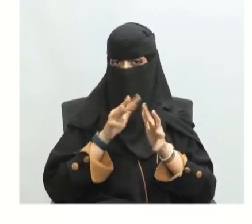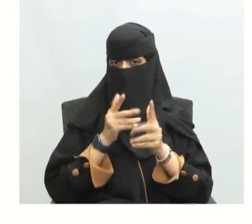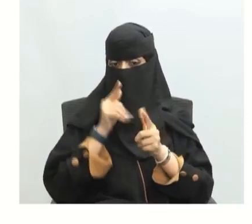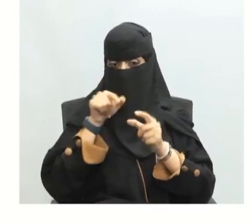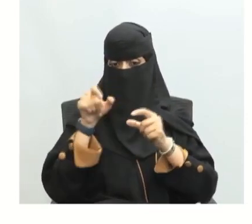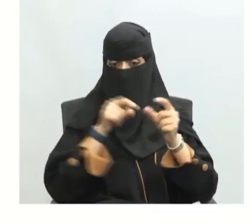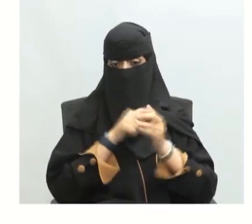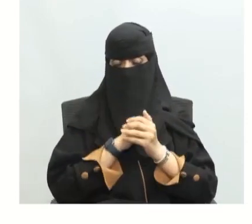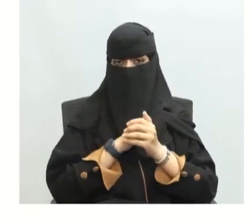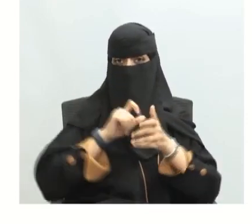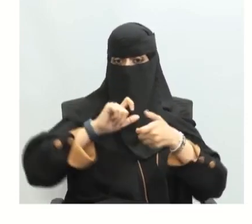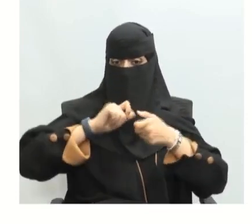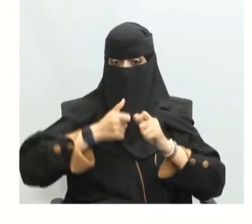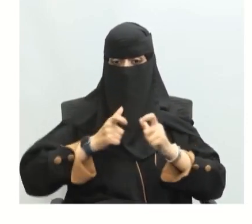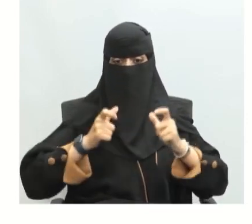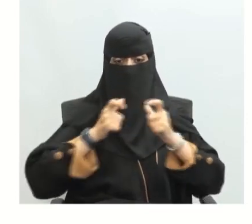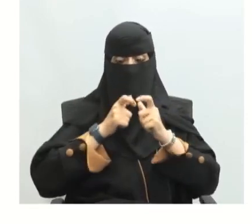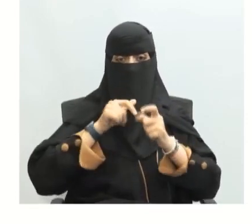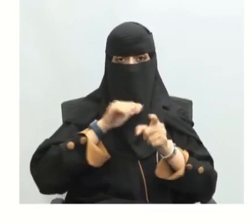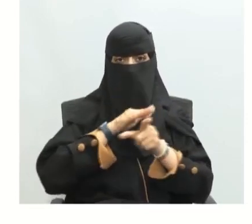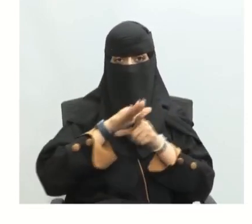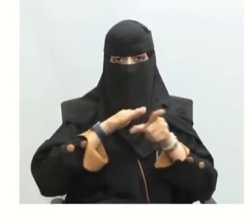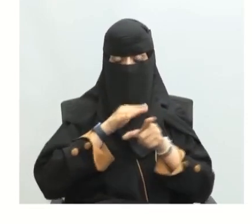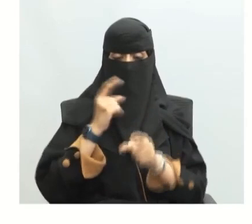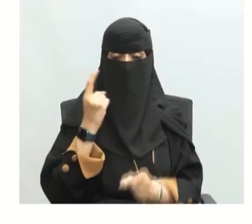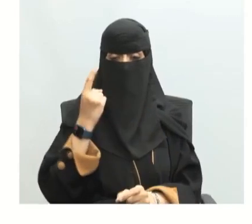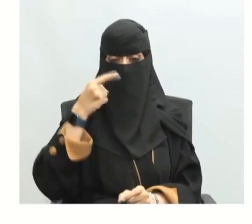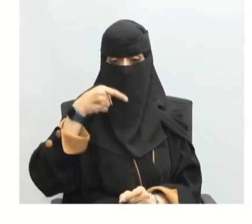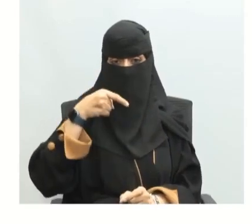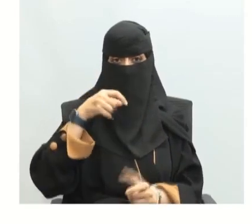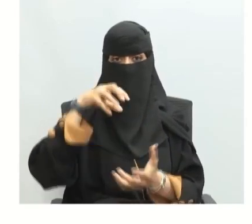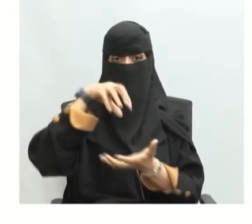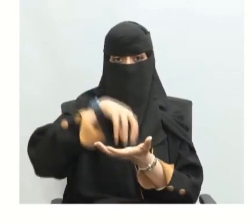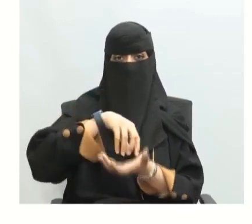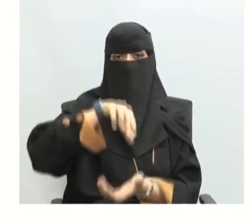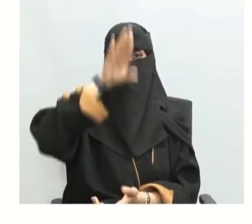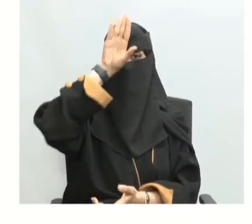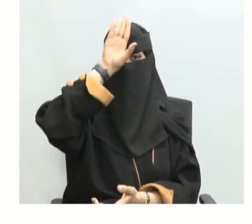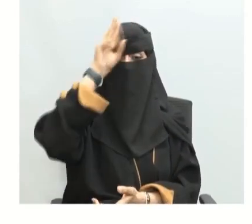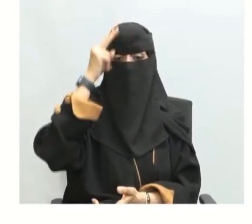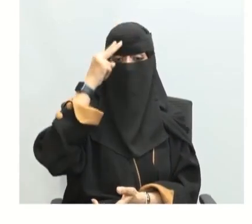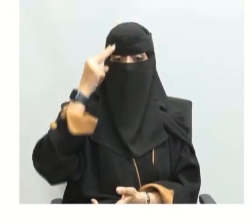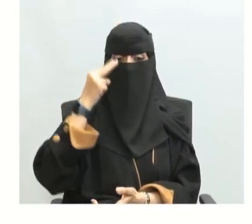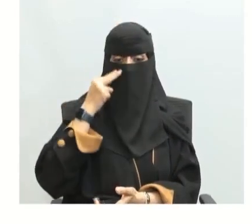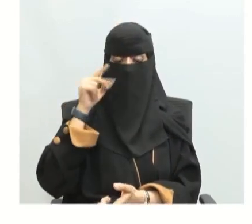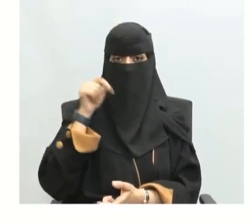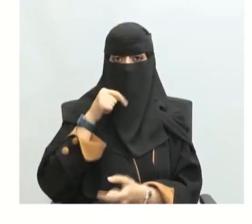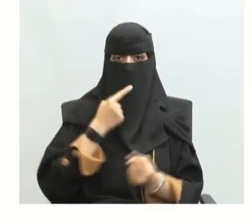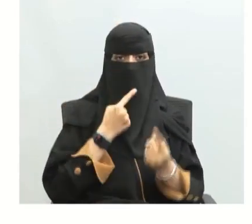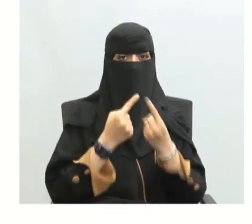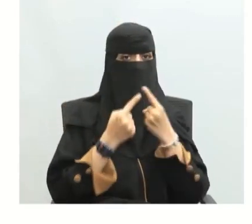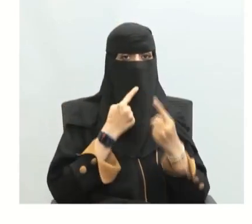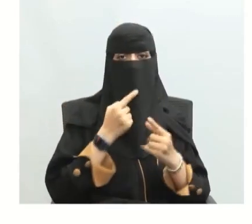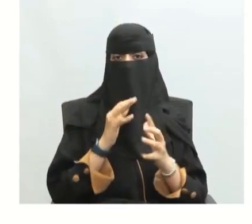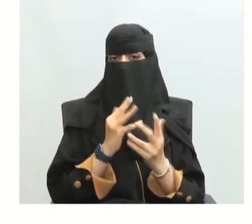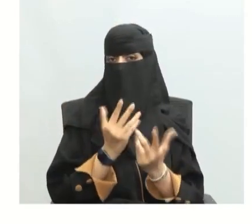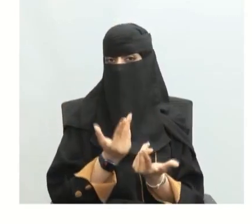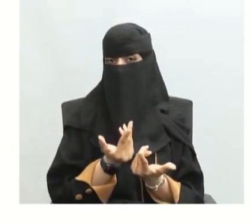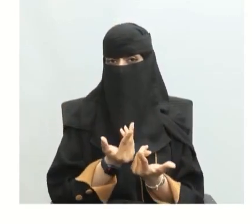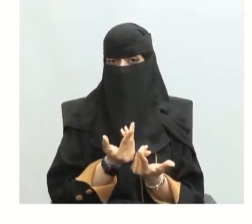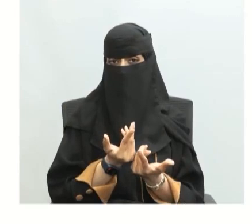ما هي الكلمه المناسبه من الكلمات التي امامنا لاكمال الفراغ تحريم ام مركز ام حمايه